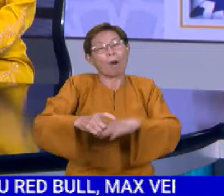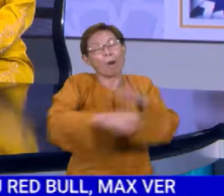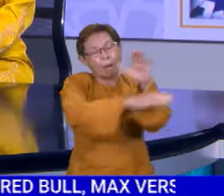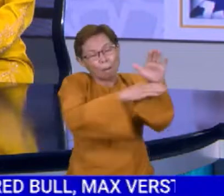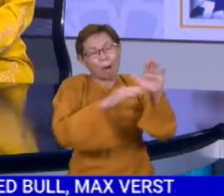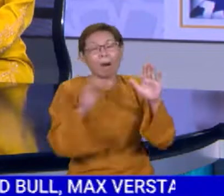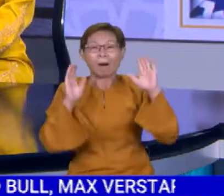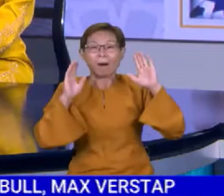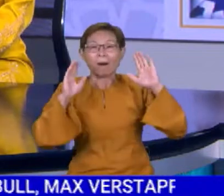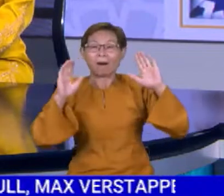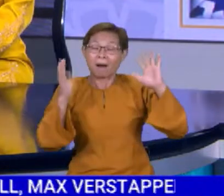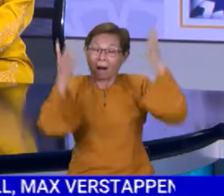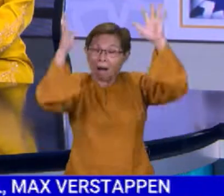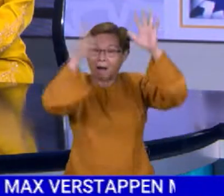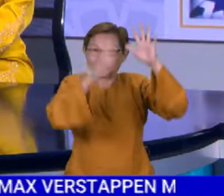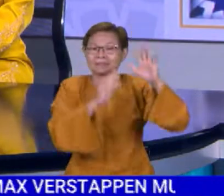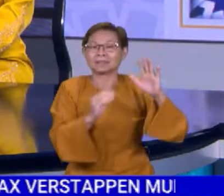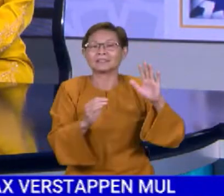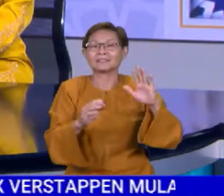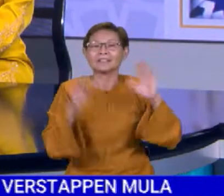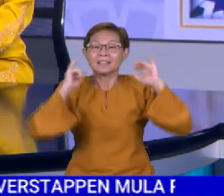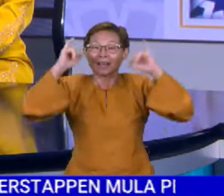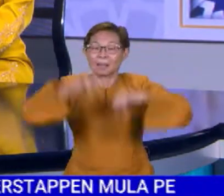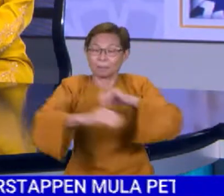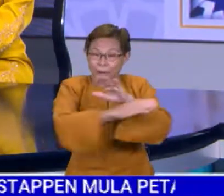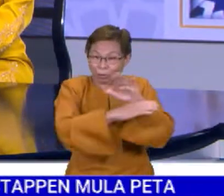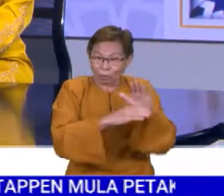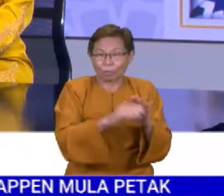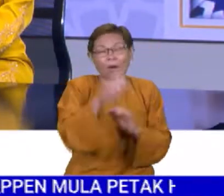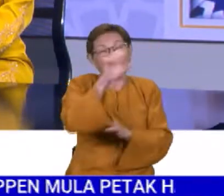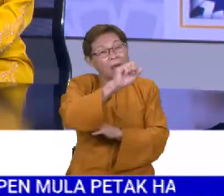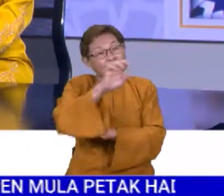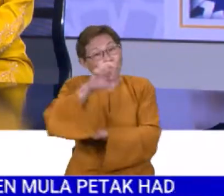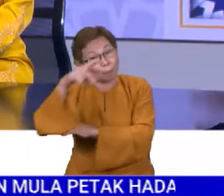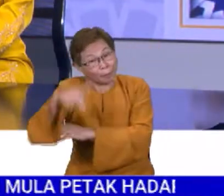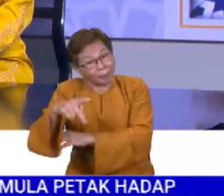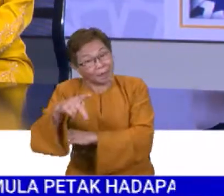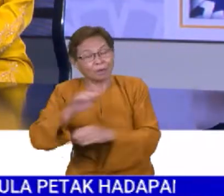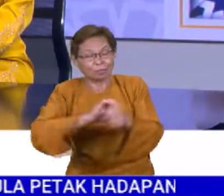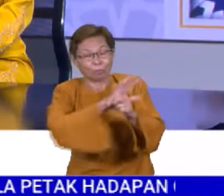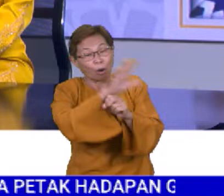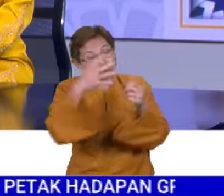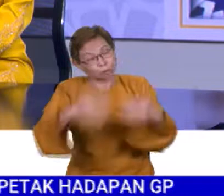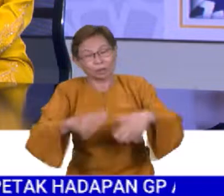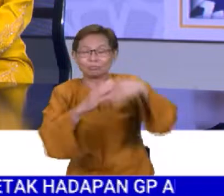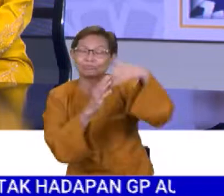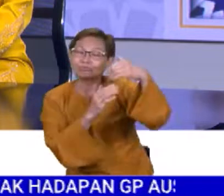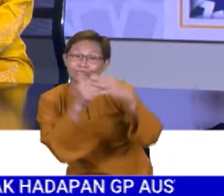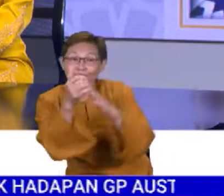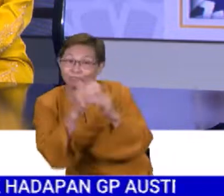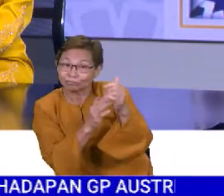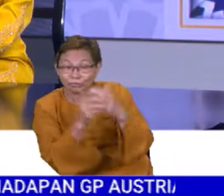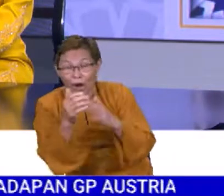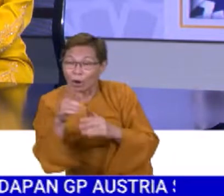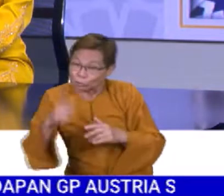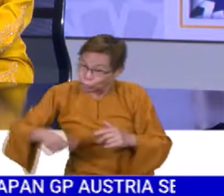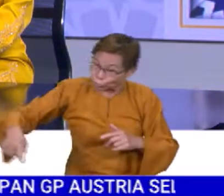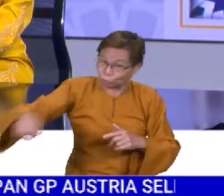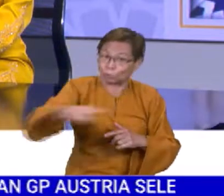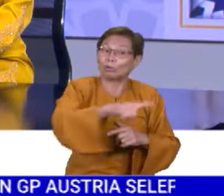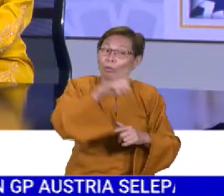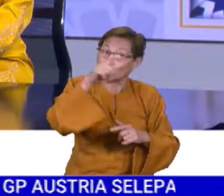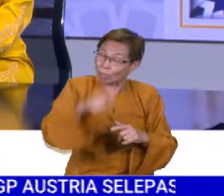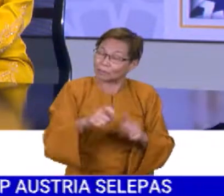serta ibadah korban walaupun prosedur operasi standard covid-19 sudah dilonggarkan namun orang ramai